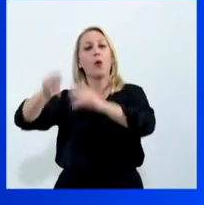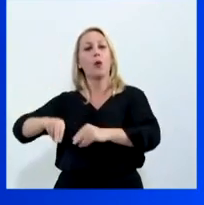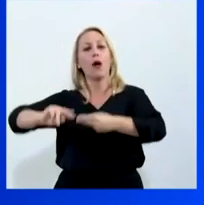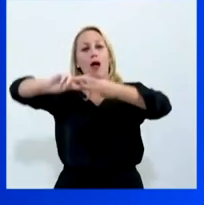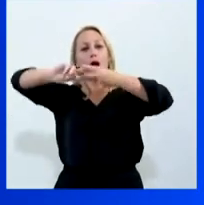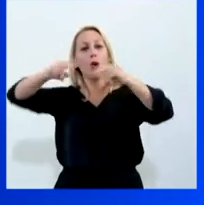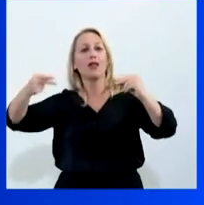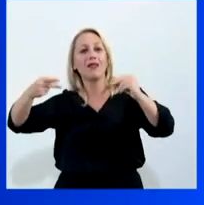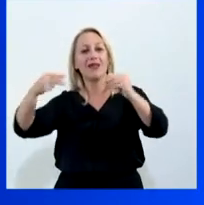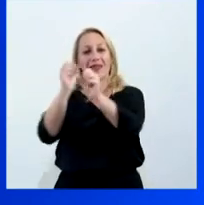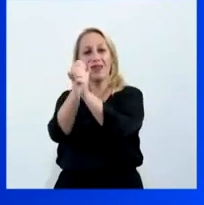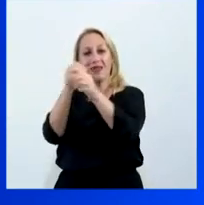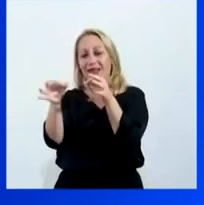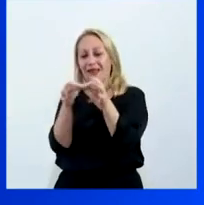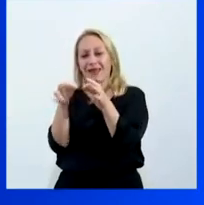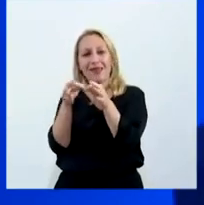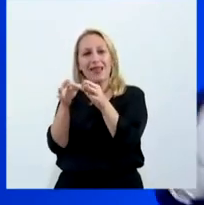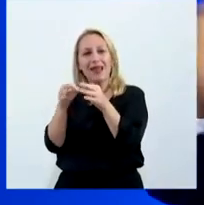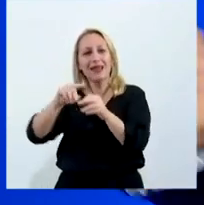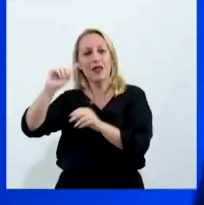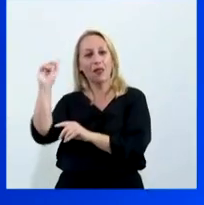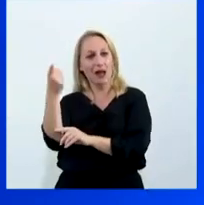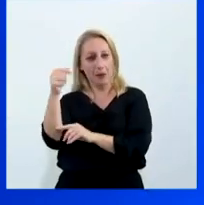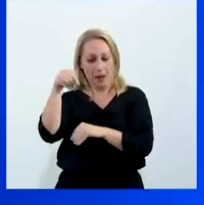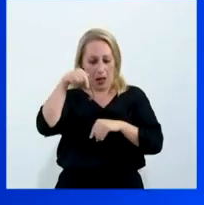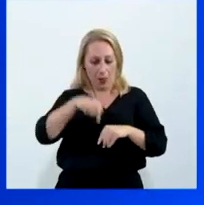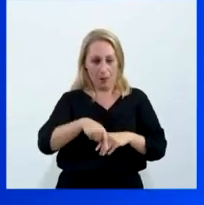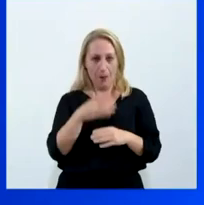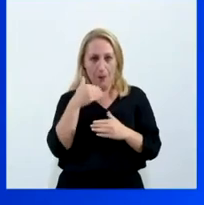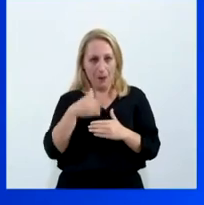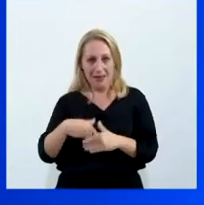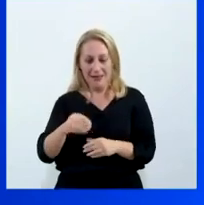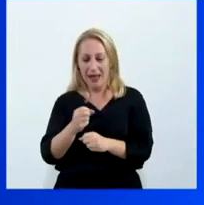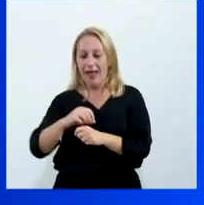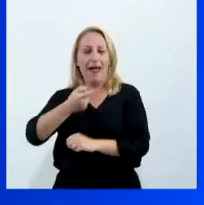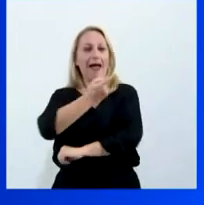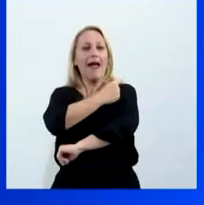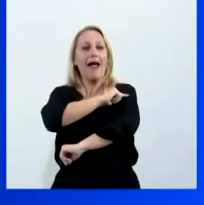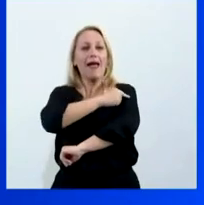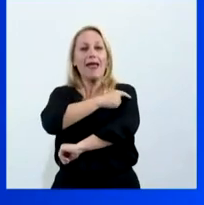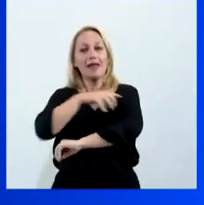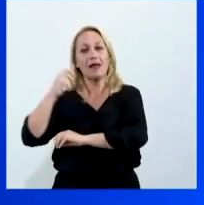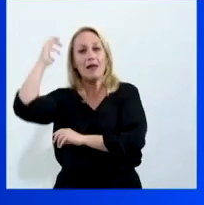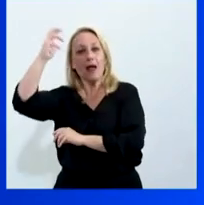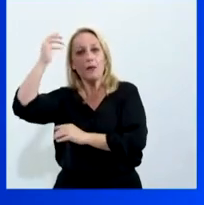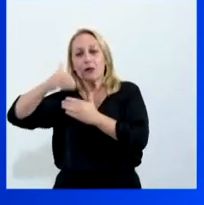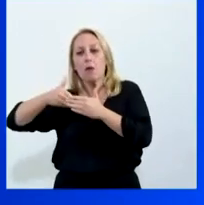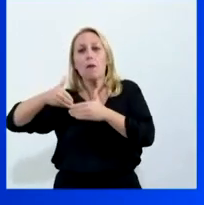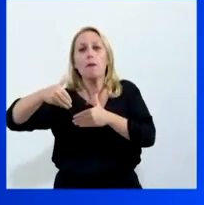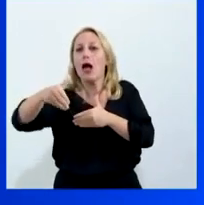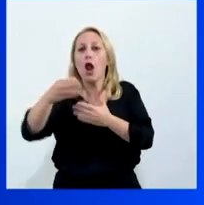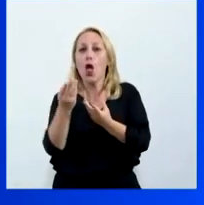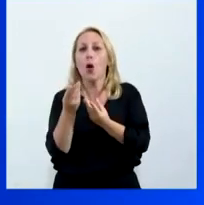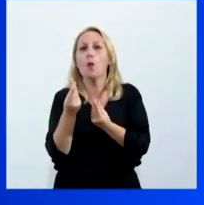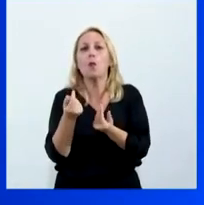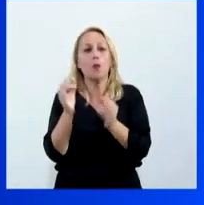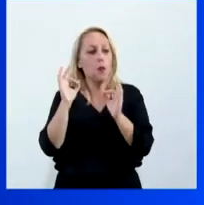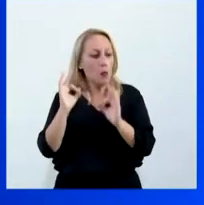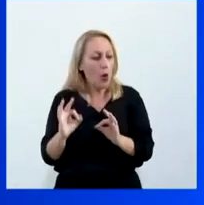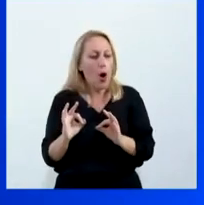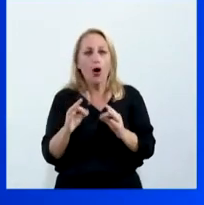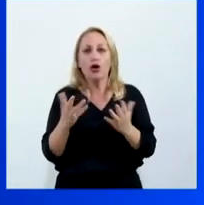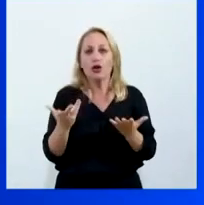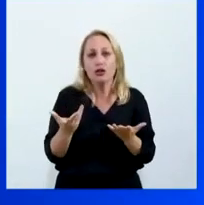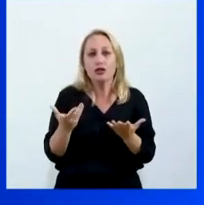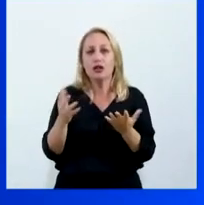και κυταρική θεραπεία. Για το μέλλον δηλαδή της ιατρικής, έτσι όπως θα ασκείται